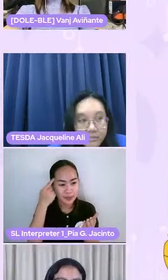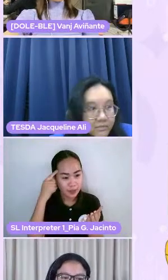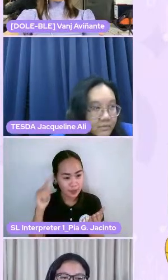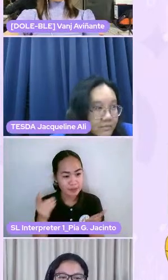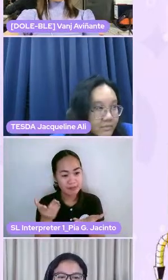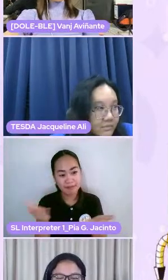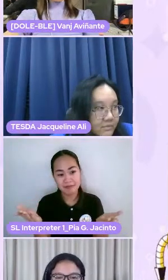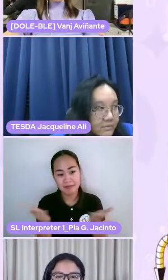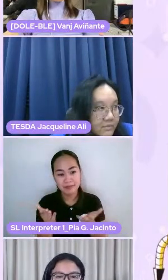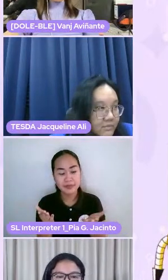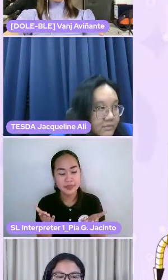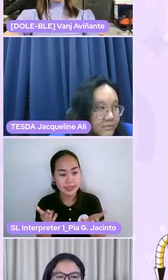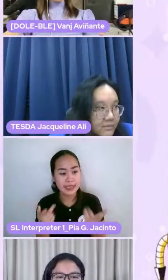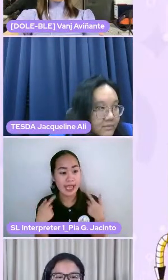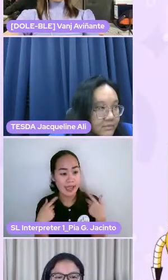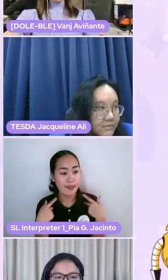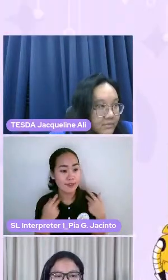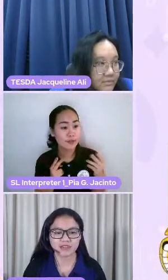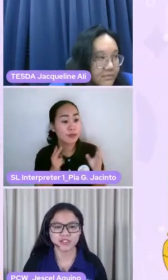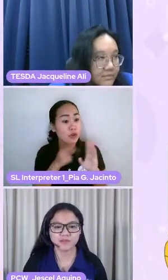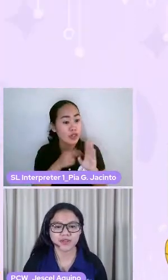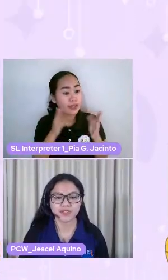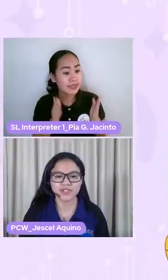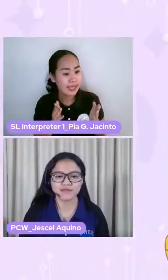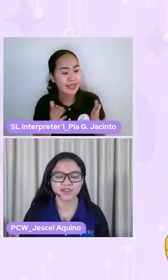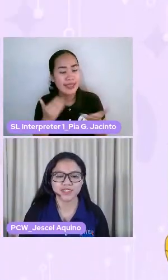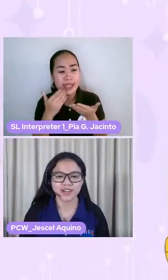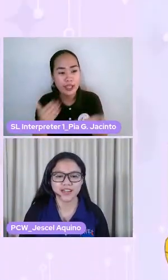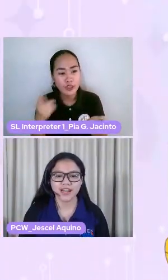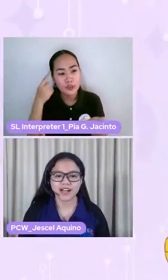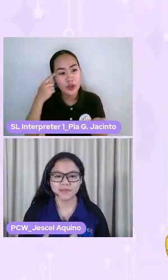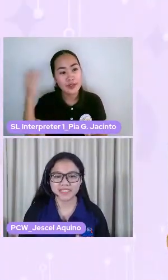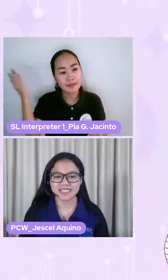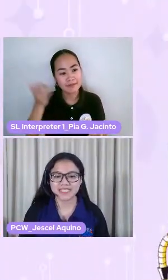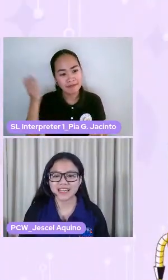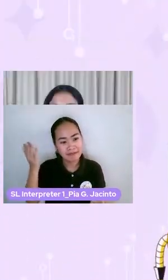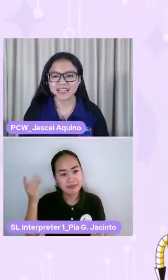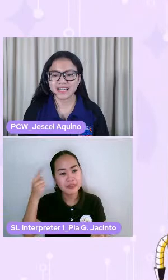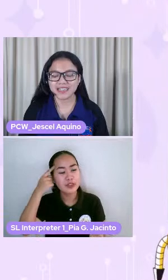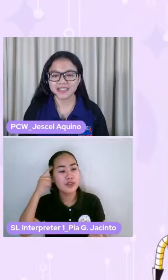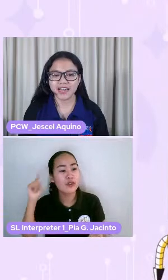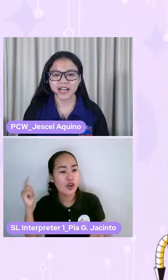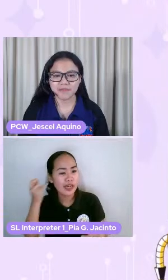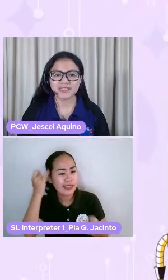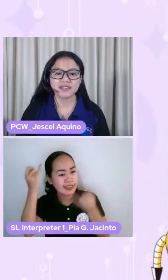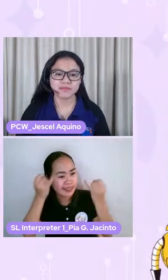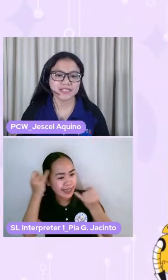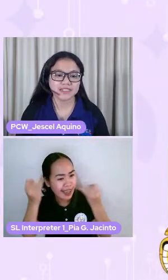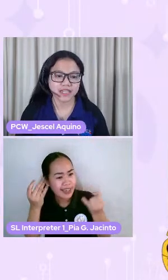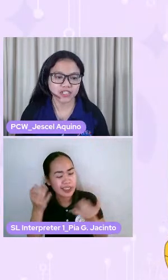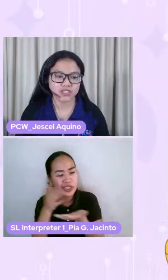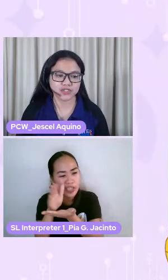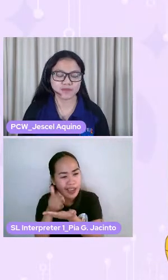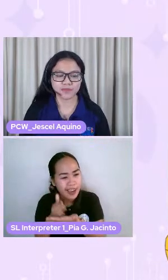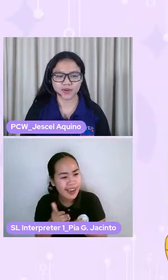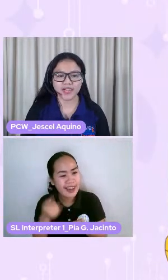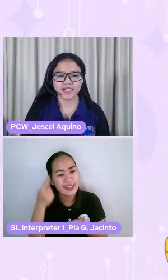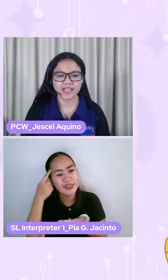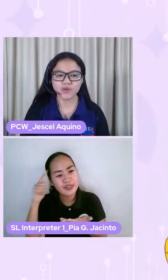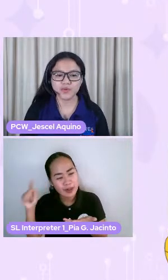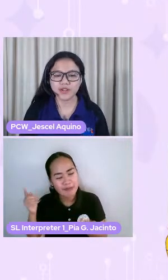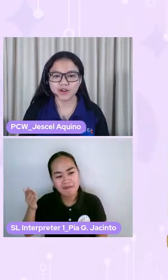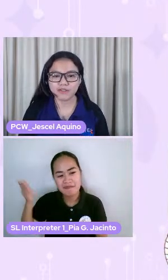our discussion. And syempre, thank you po sa ating mga resource persons for their insights and amazing presentations